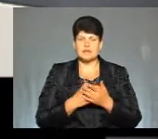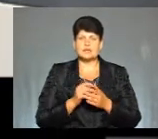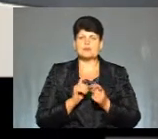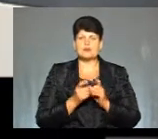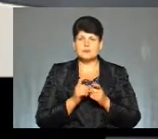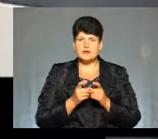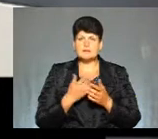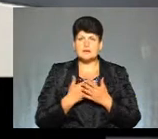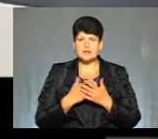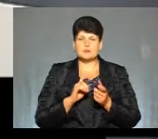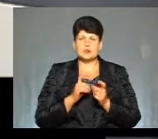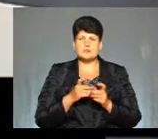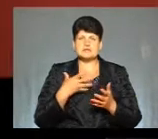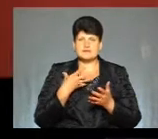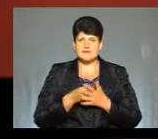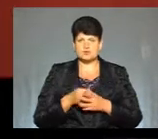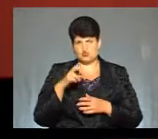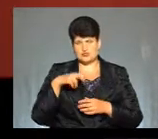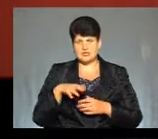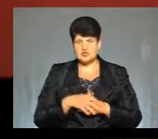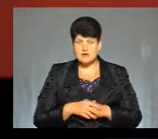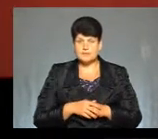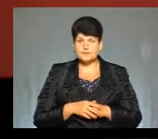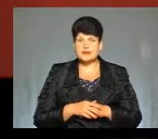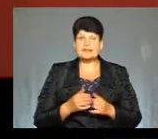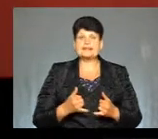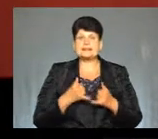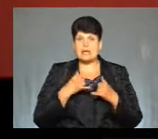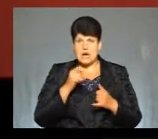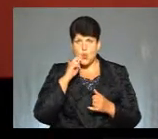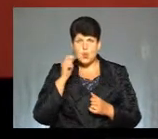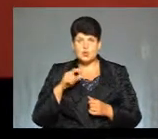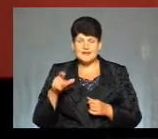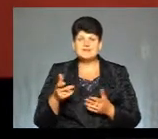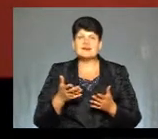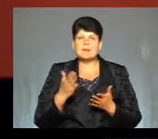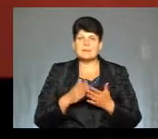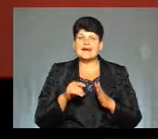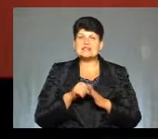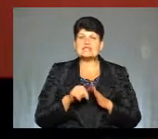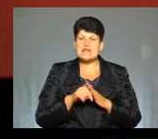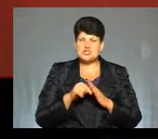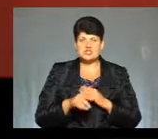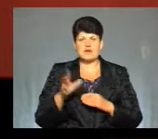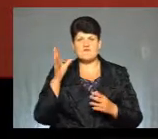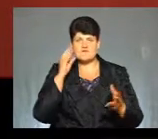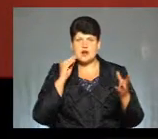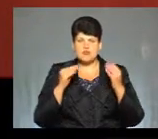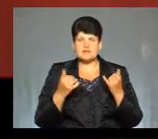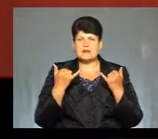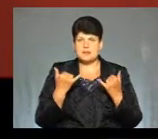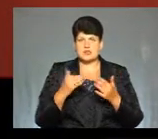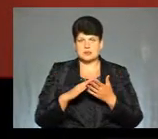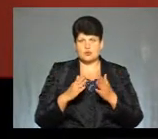символ боротьби за власну державу. Безпосередньо для українців, яке має значення, враховуючи теперішні